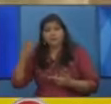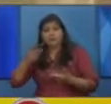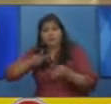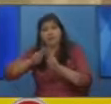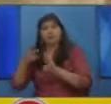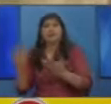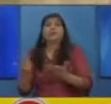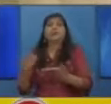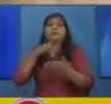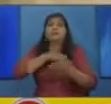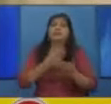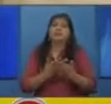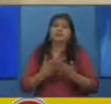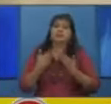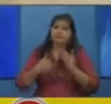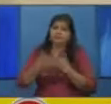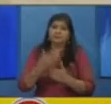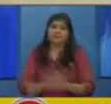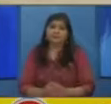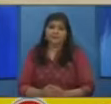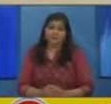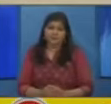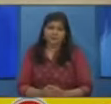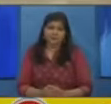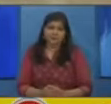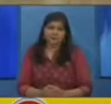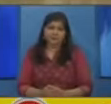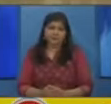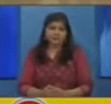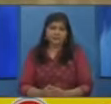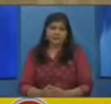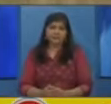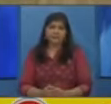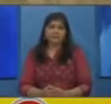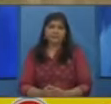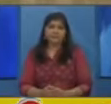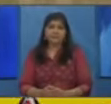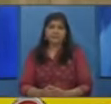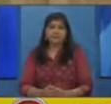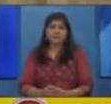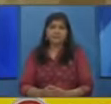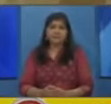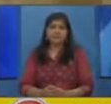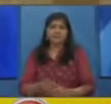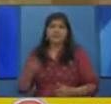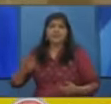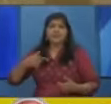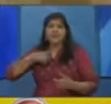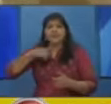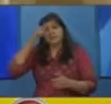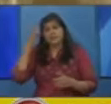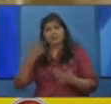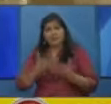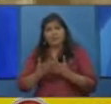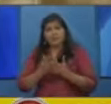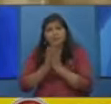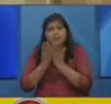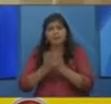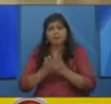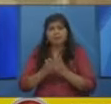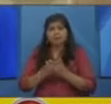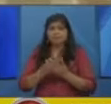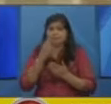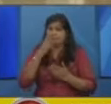मेरी पारिवारिक परिस्थितियों के कारण मैं अपनी पढ़ाई को आगे बढ़ा न सका। जब मैं पढ़े लिखे आदमियों